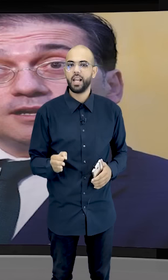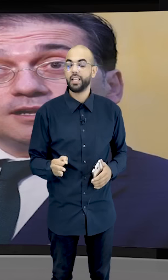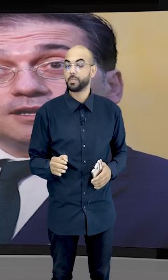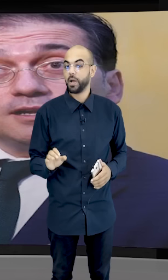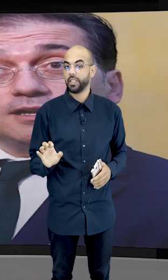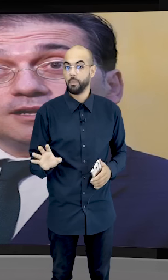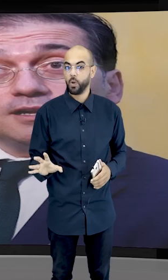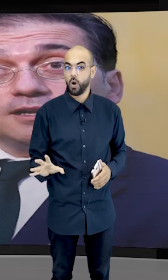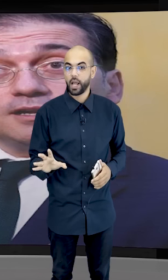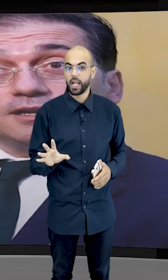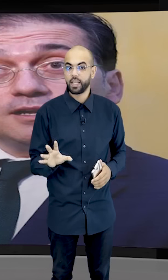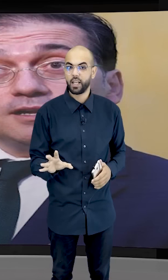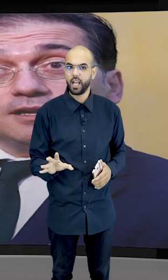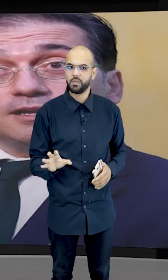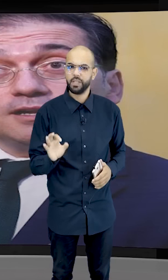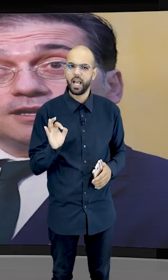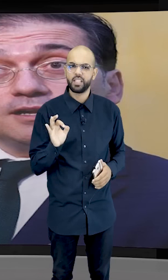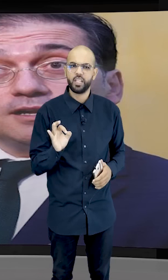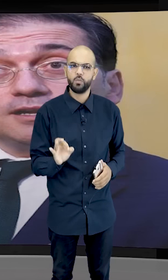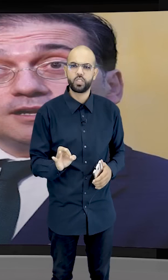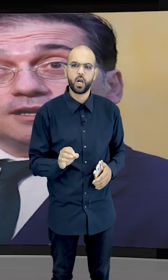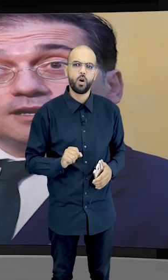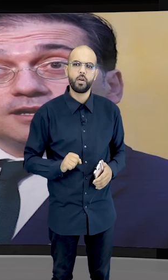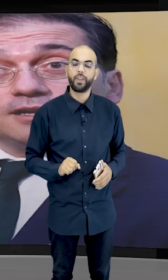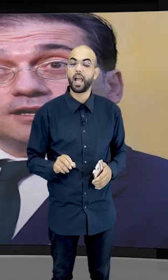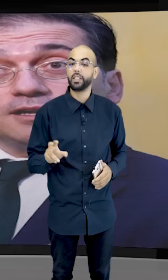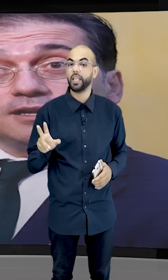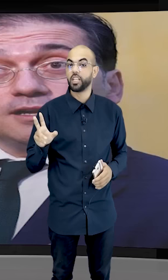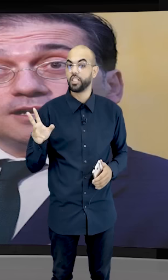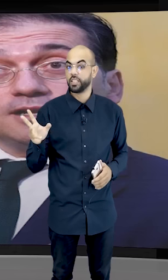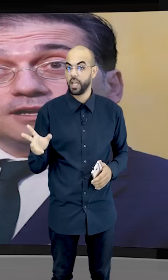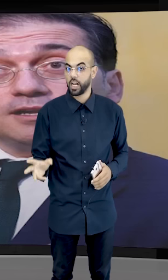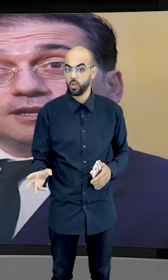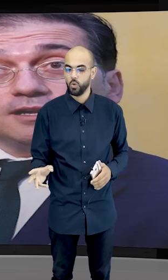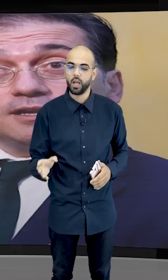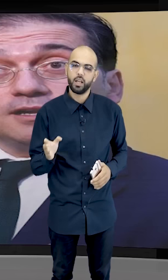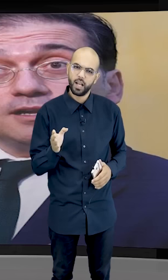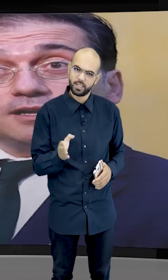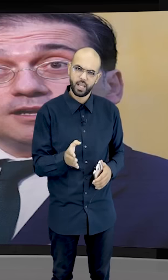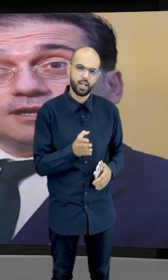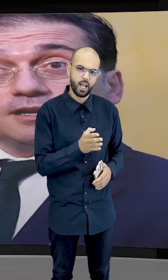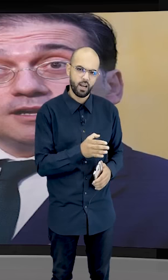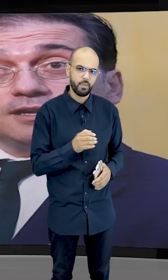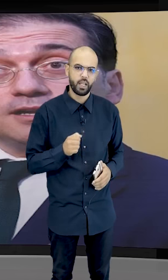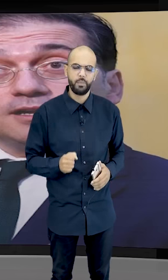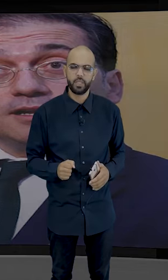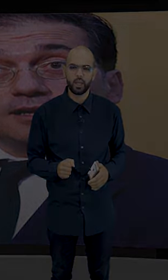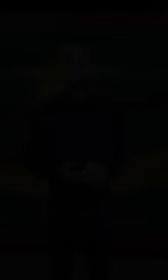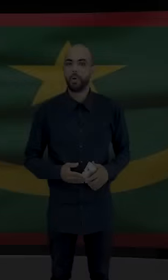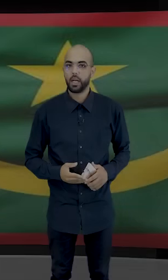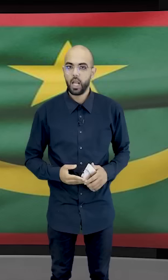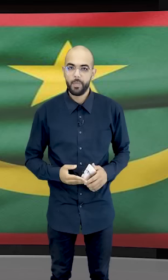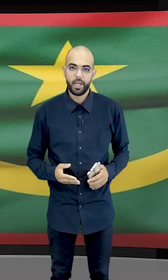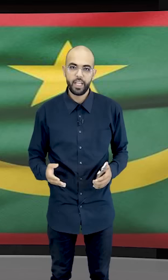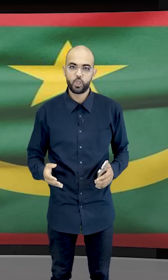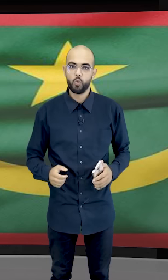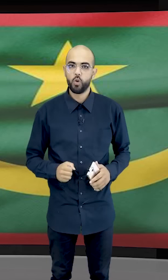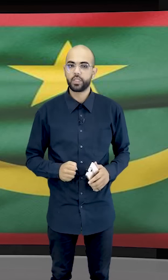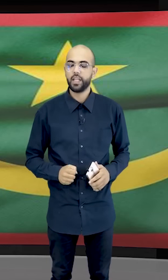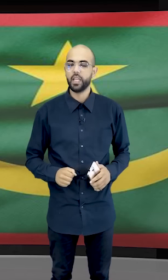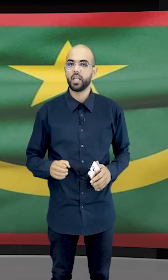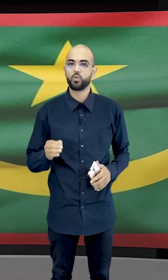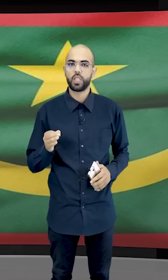الضغط على إسبانيا بورقة الغاج من أجل المساومة في قضية الجزائر الأولى. الصحراء المغربية،